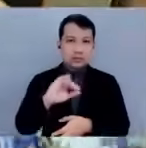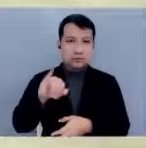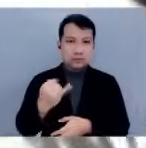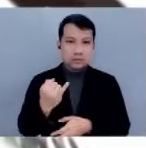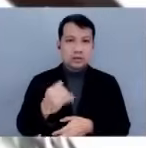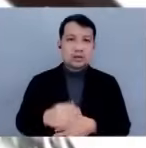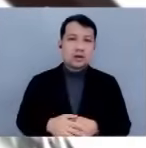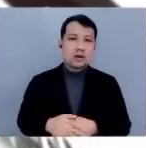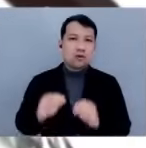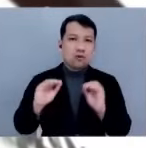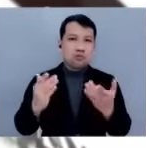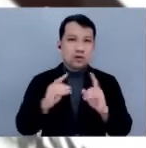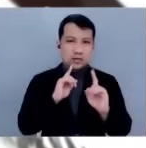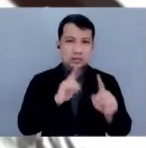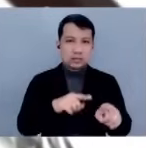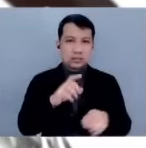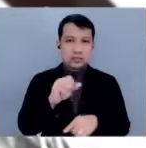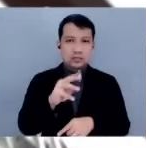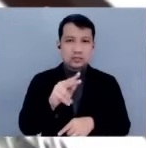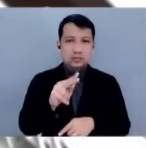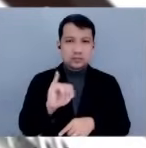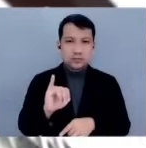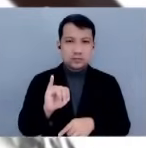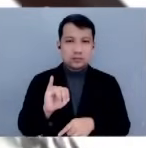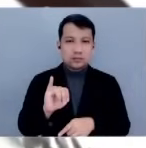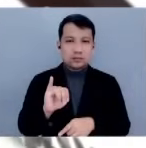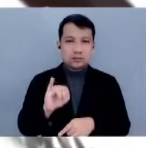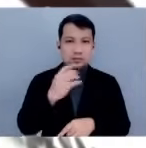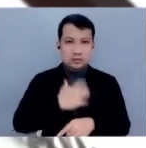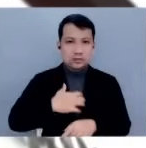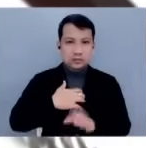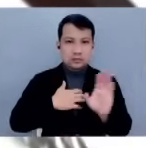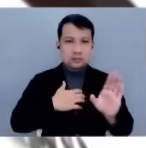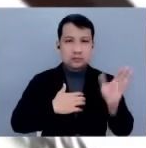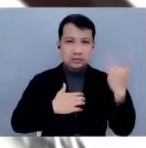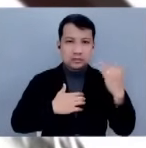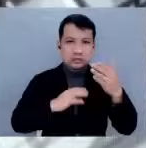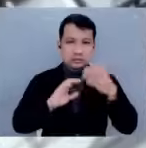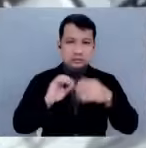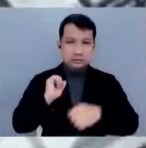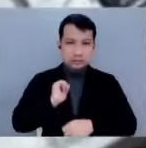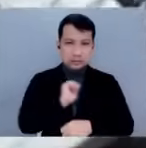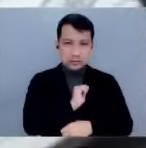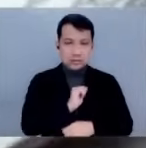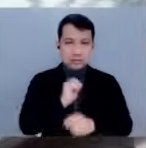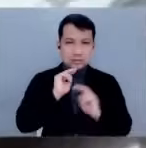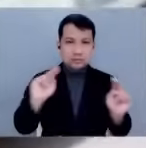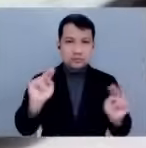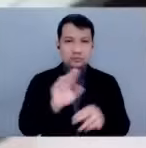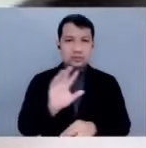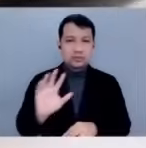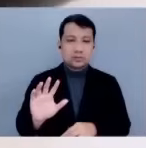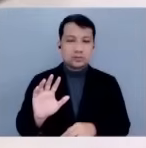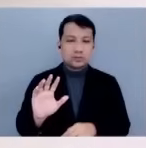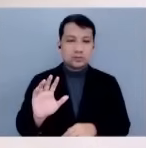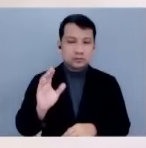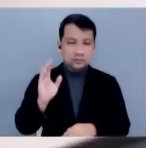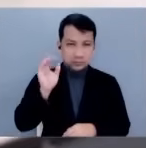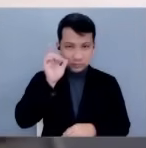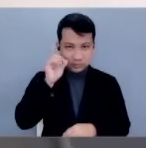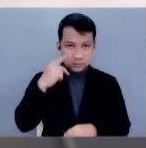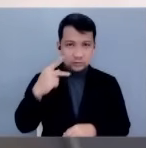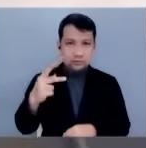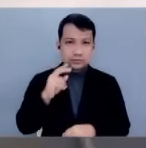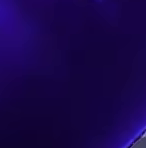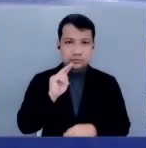pang pahayag ang SMNI sa isinampang reklamo ng dating senador. Nagbabalita mula sa frontline, Laila Pangilinan,